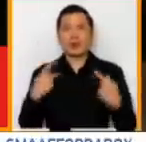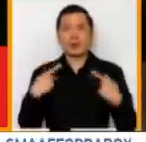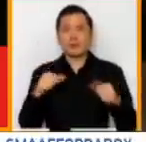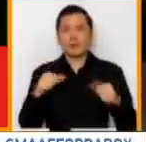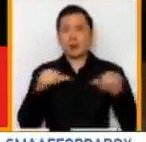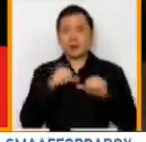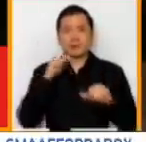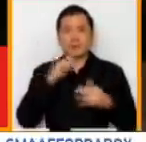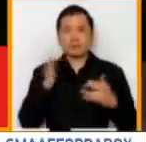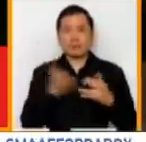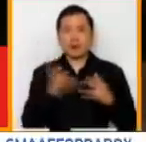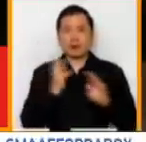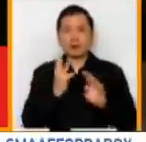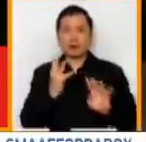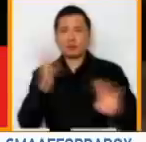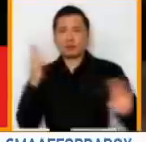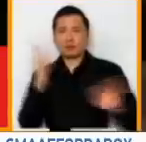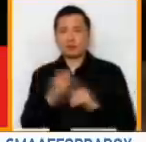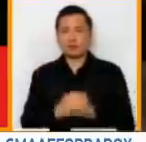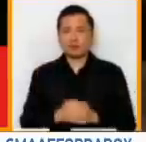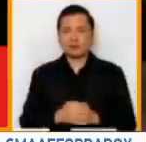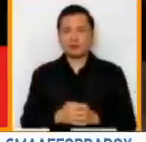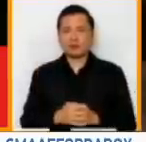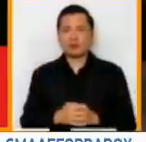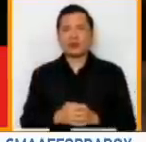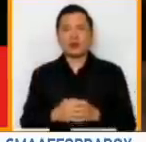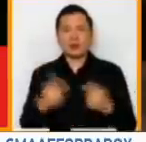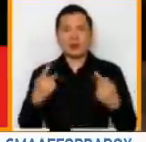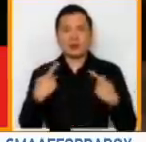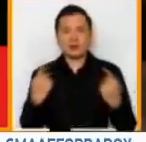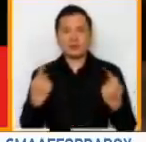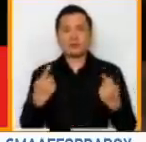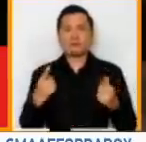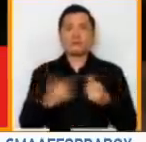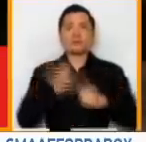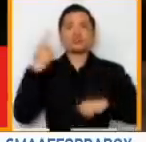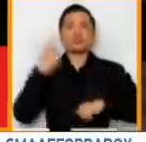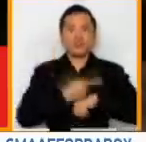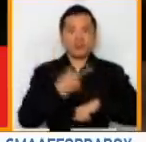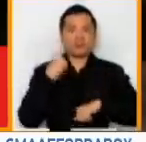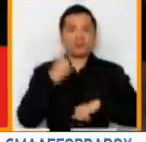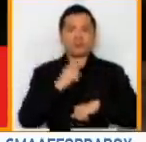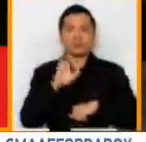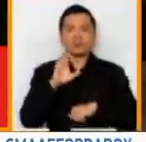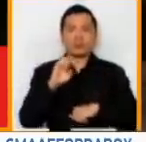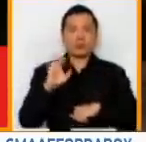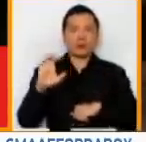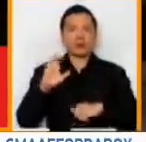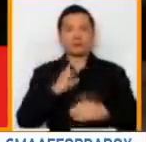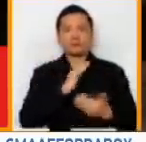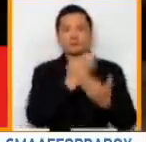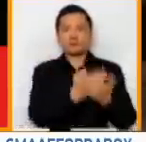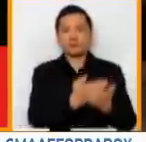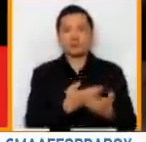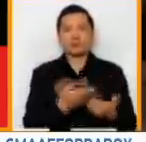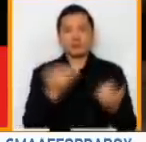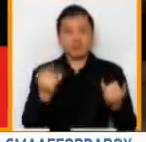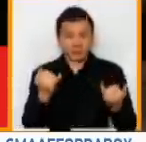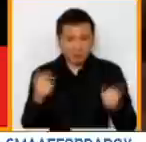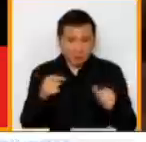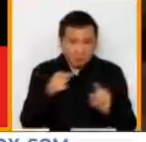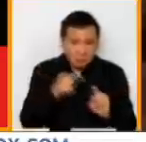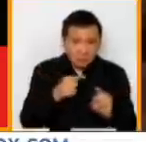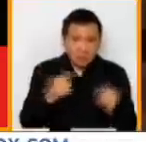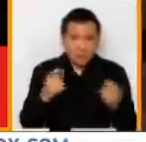araw ng filing of Certificate of Candidacy. At para bigyan tayo ng detalye kung ano ang mangyayari ngayong araw na ito, makakausap po